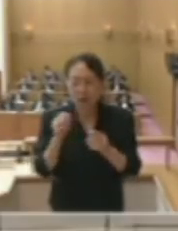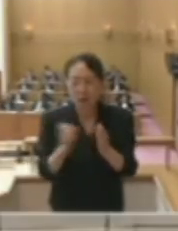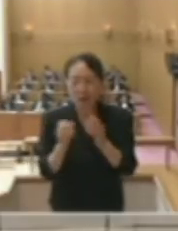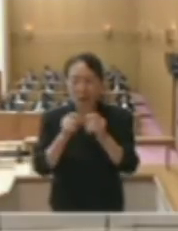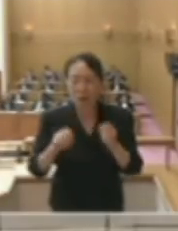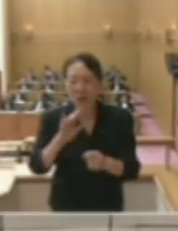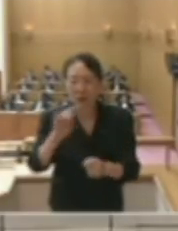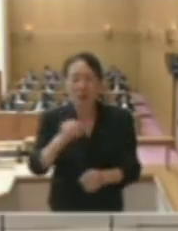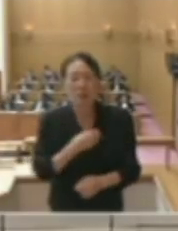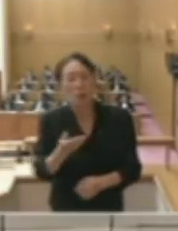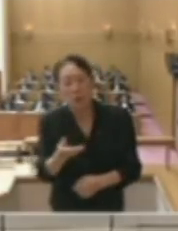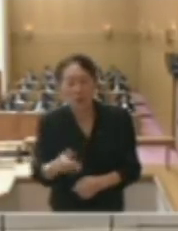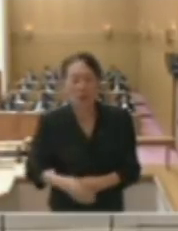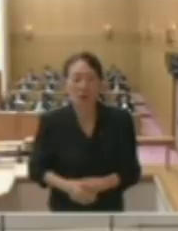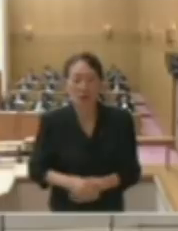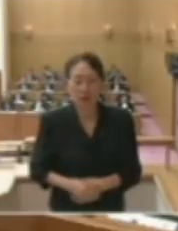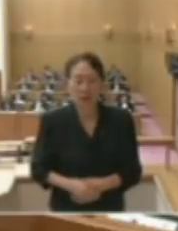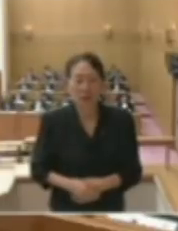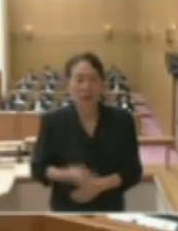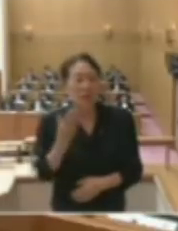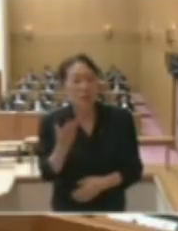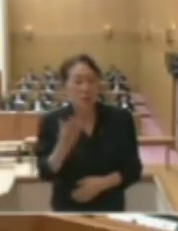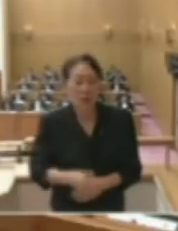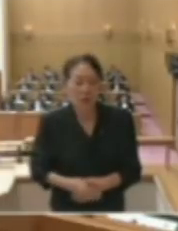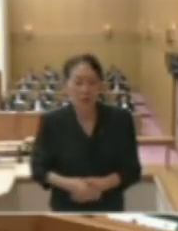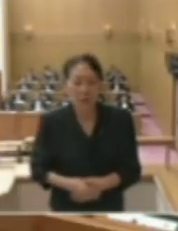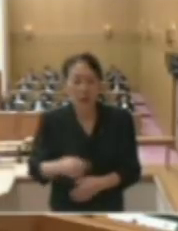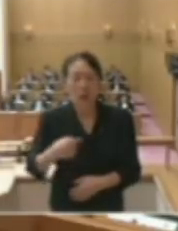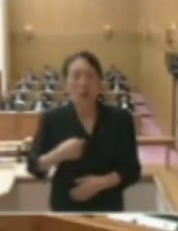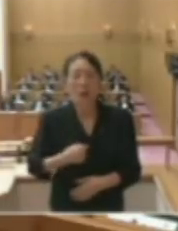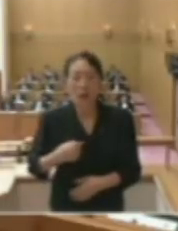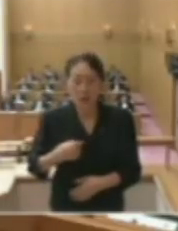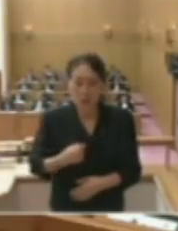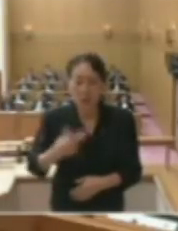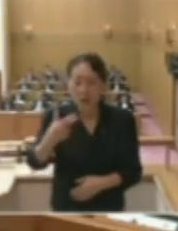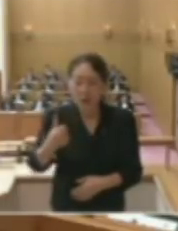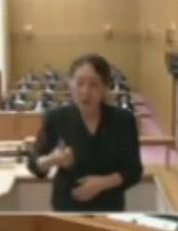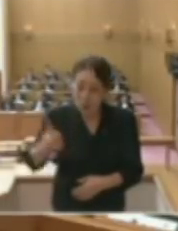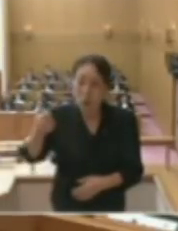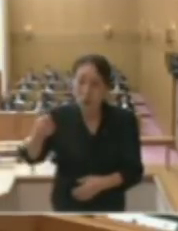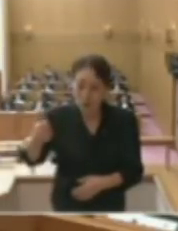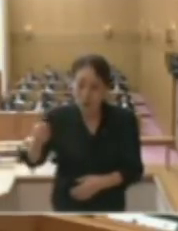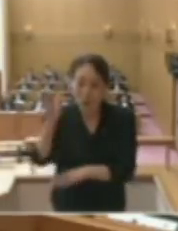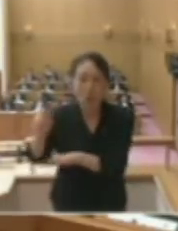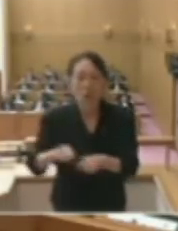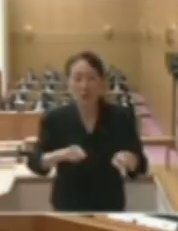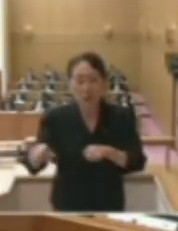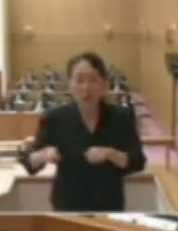岡議員、質問してください。 私は市長の政治姿勢を正